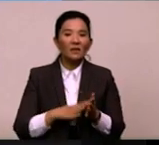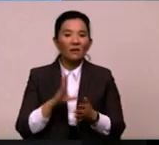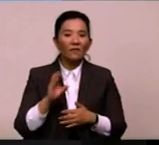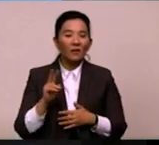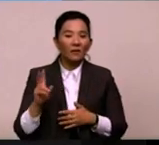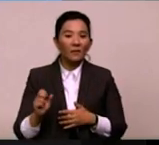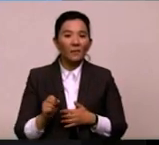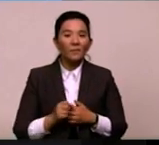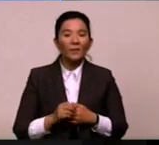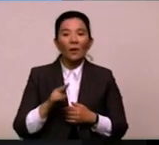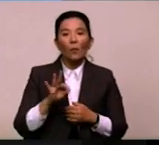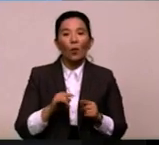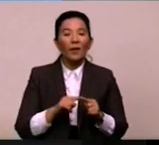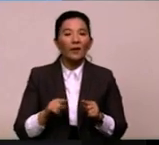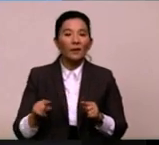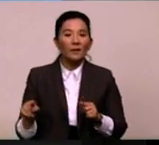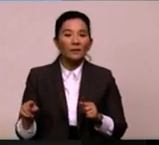XIX века? По этим